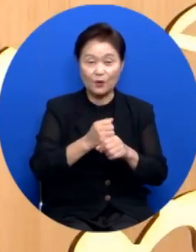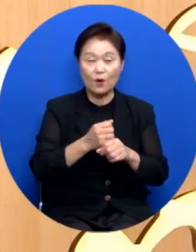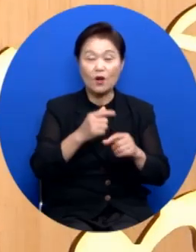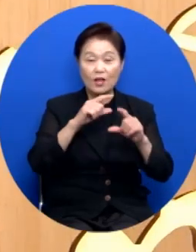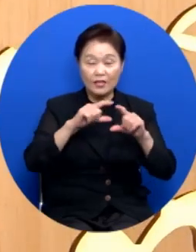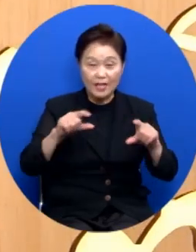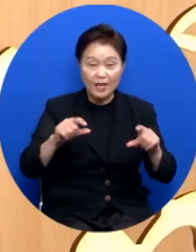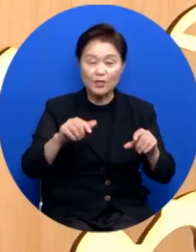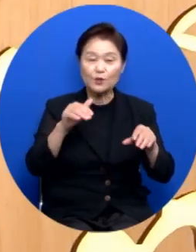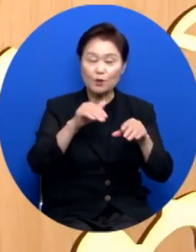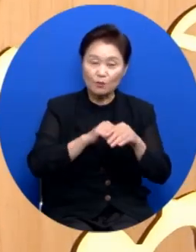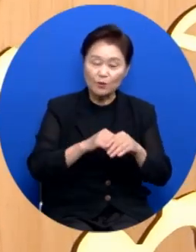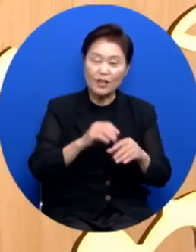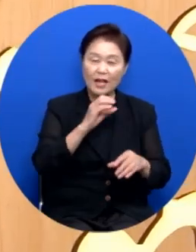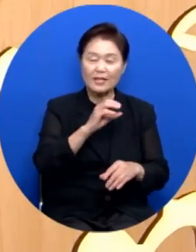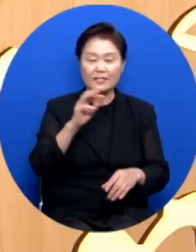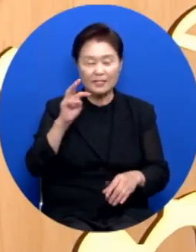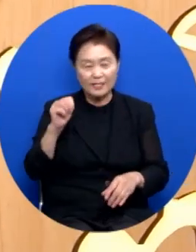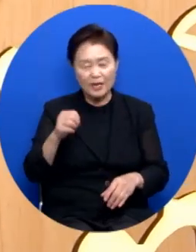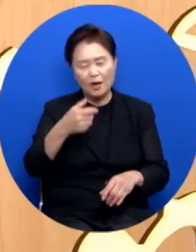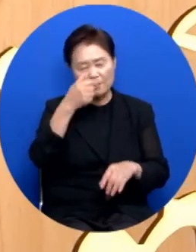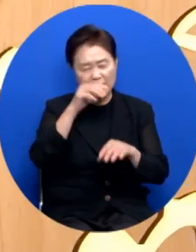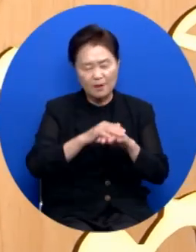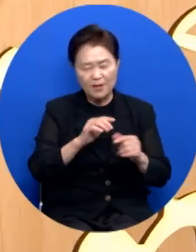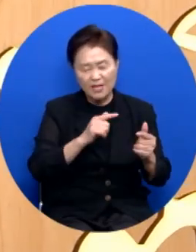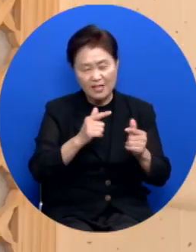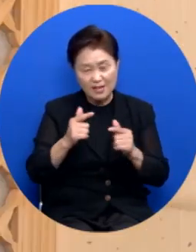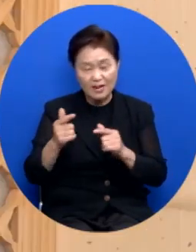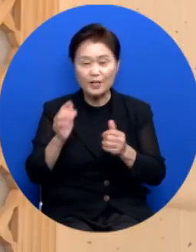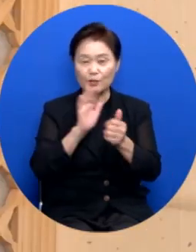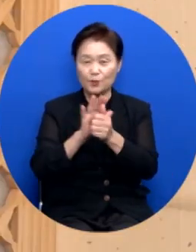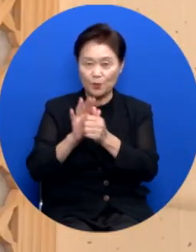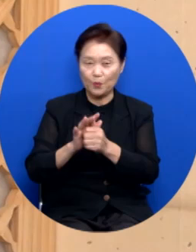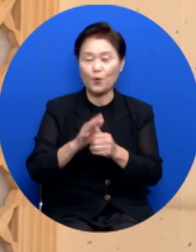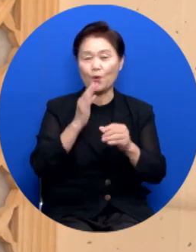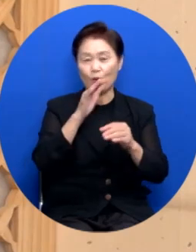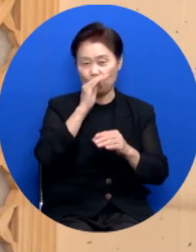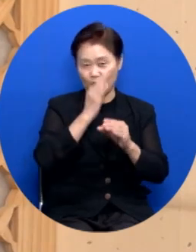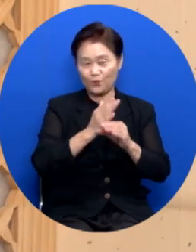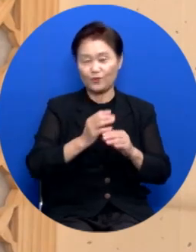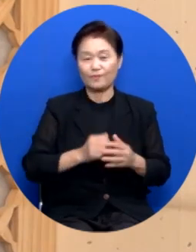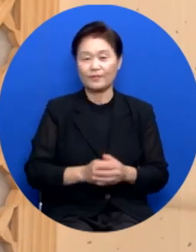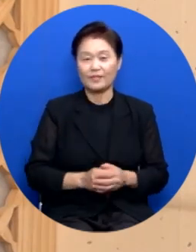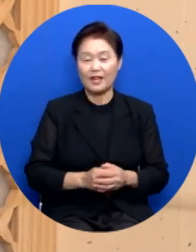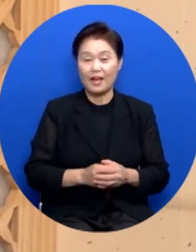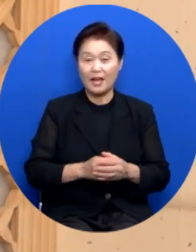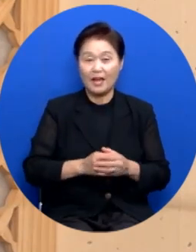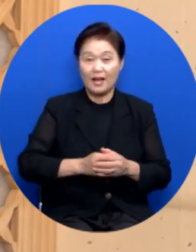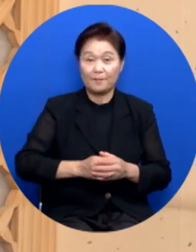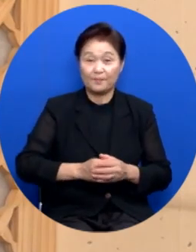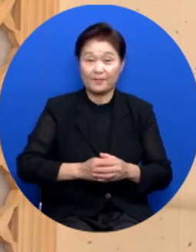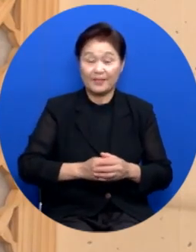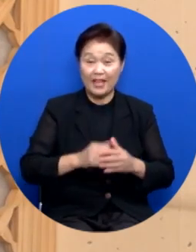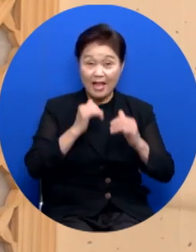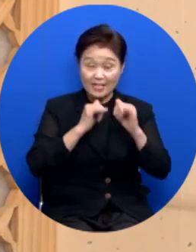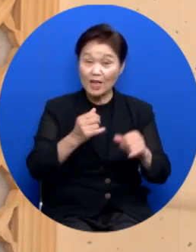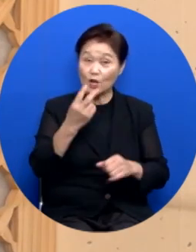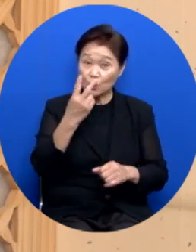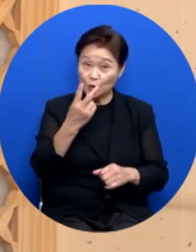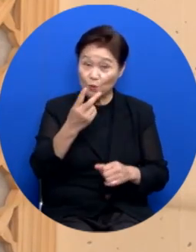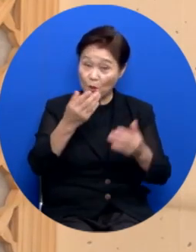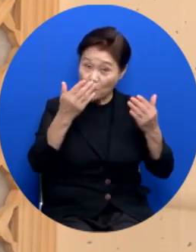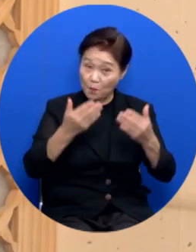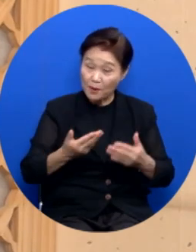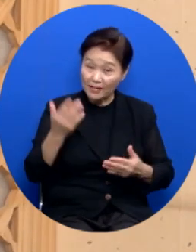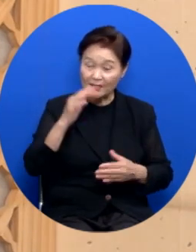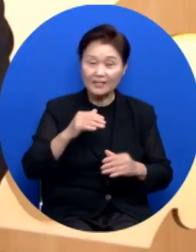사역 CCM 사역 이렇게 협력하고 돕고 있습니다 수상을 두 번 하셨으니까 이제 어쩔 수 없이 세계가 인정하는 사역